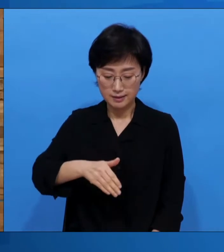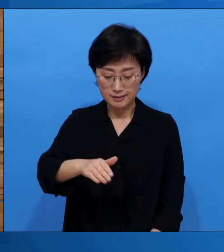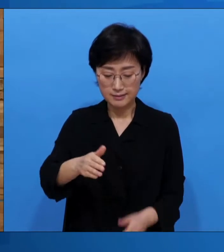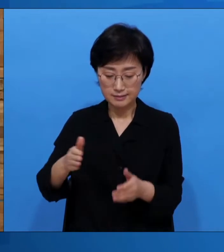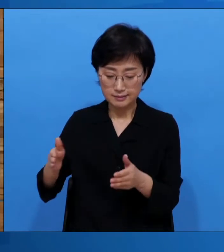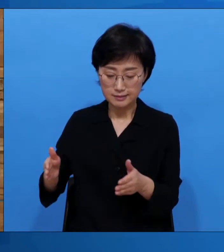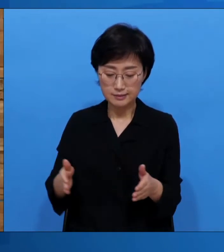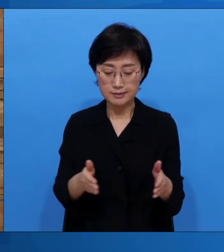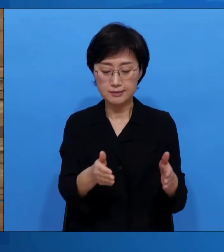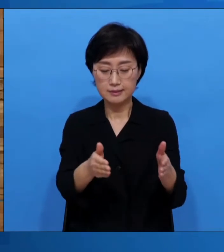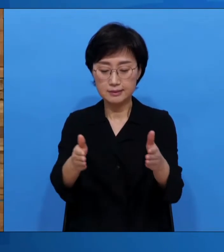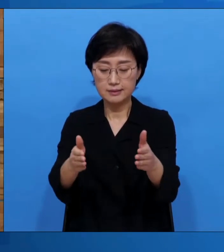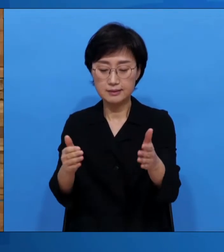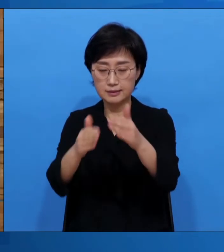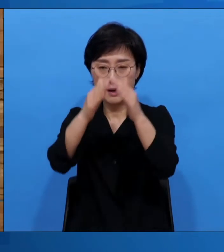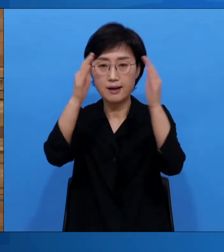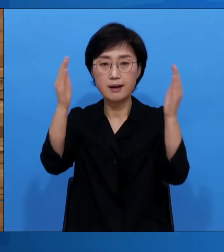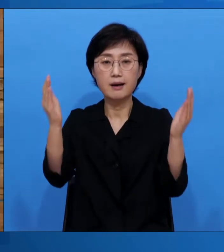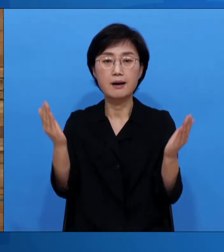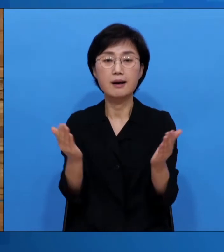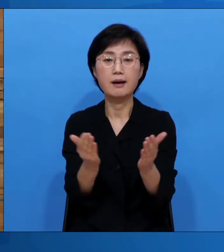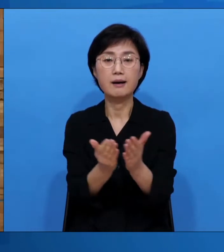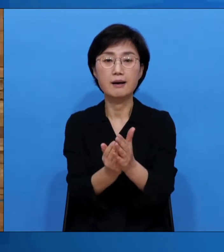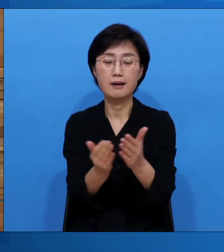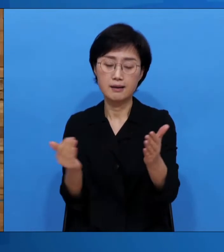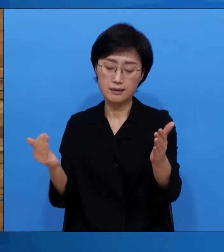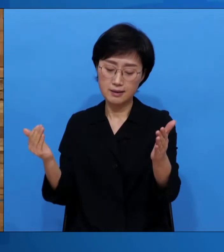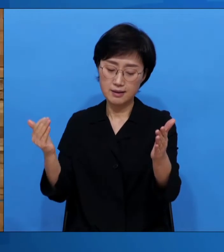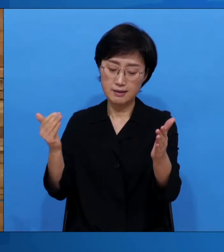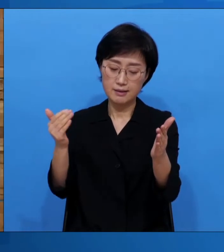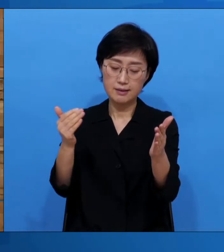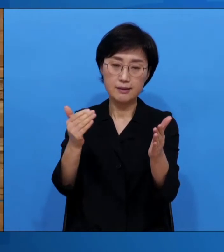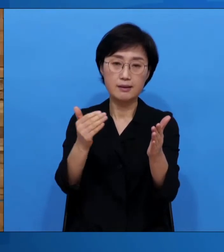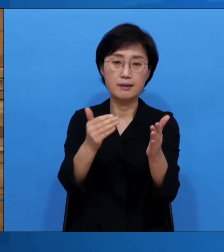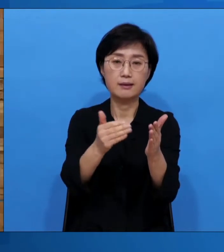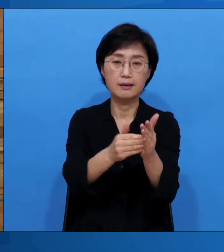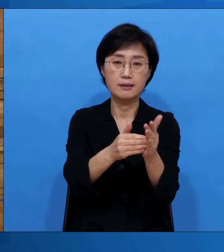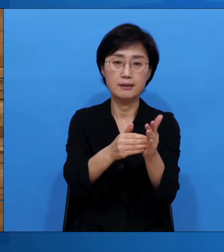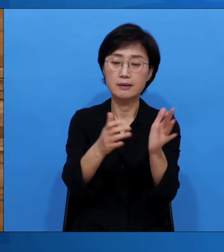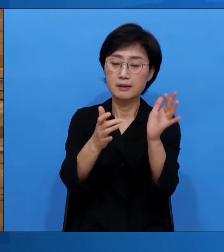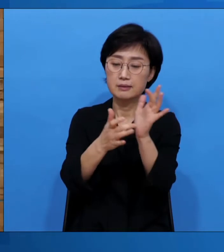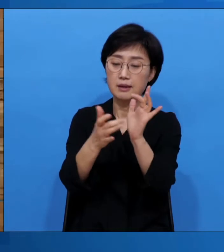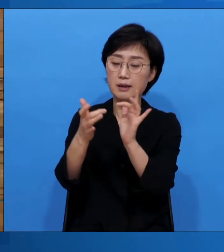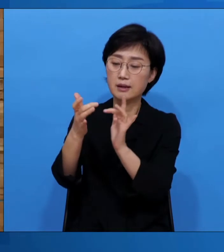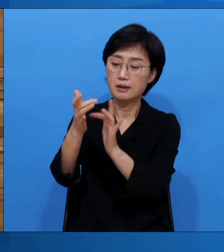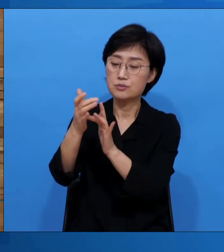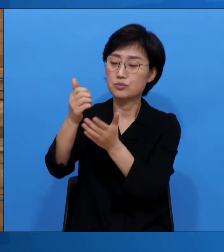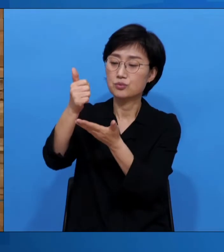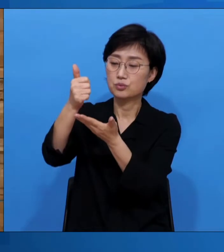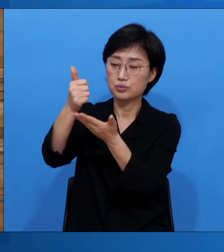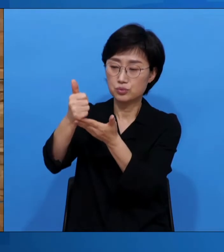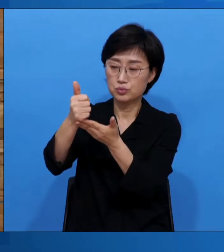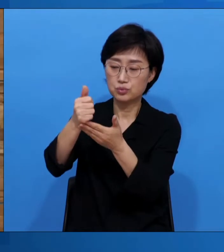나의 갈 길 다감으로 예수